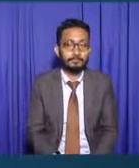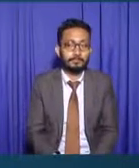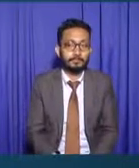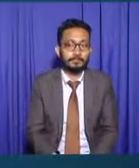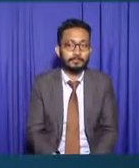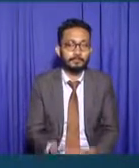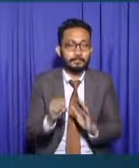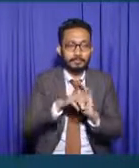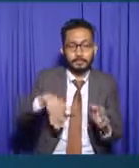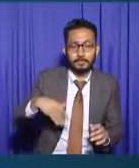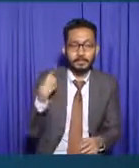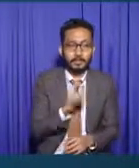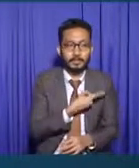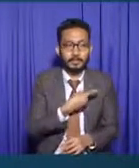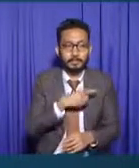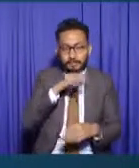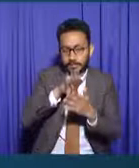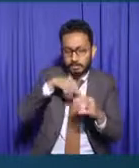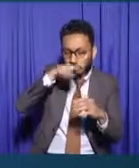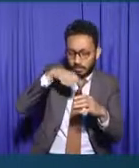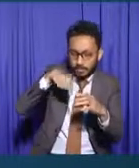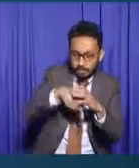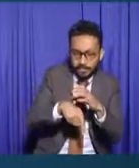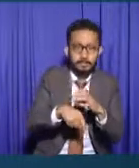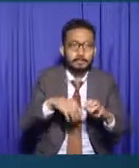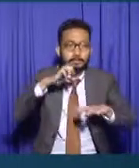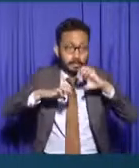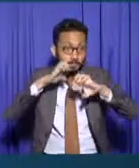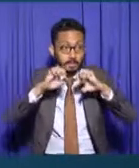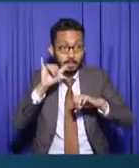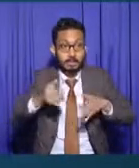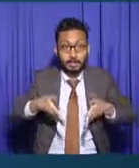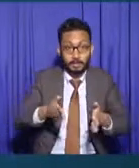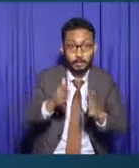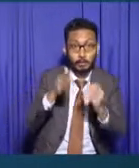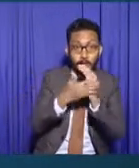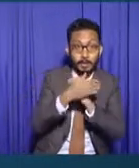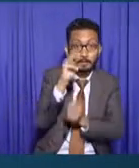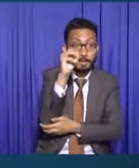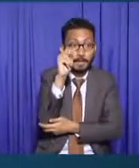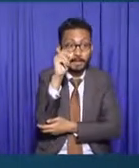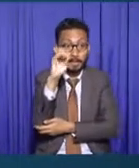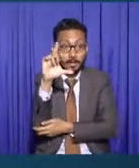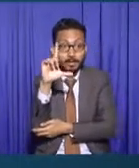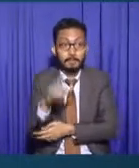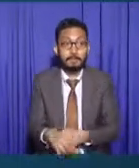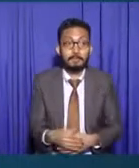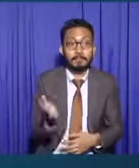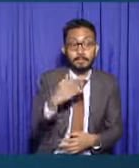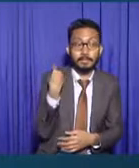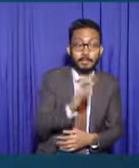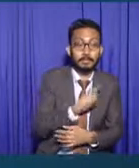sebelum kita mendalami eksperimen yang dijalankan oleh Dragon Mendel